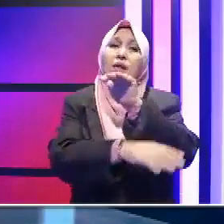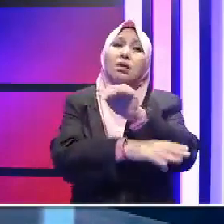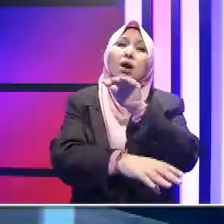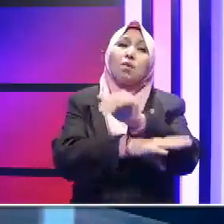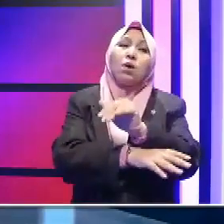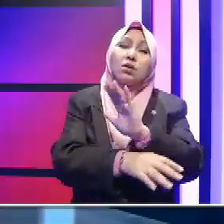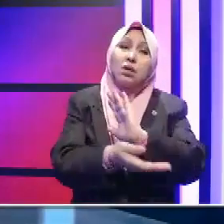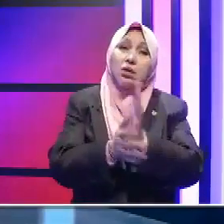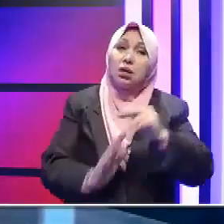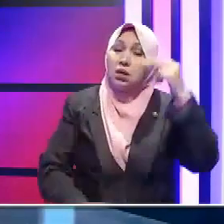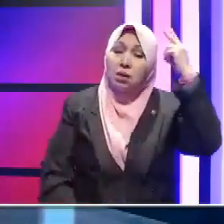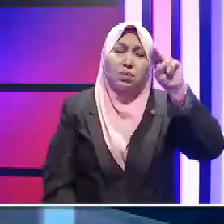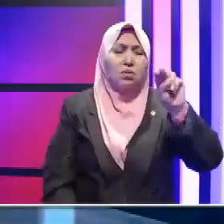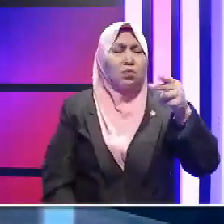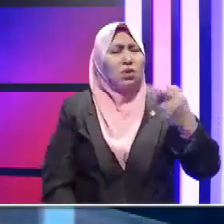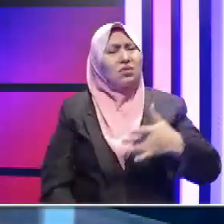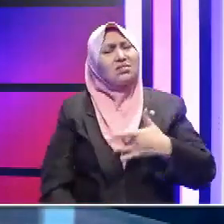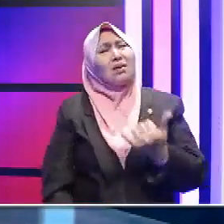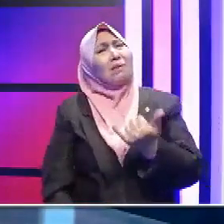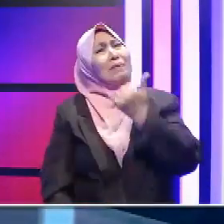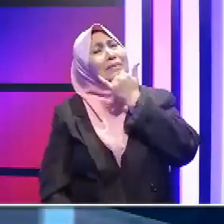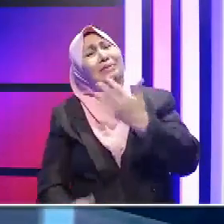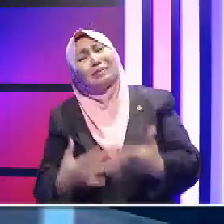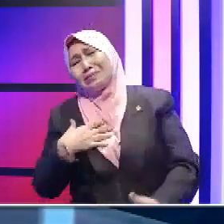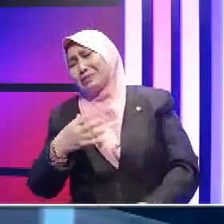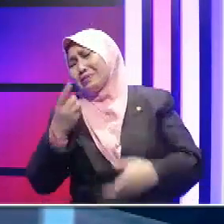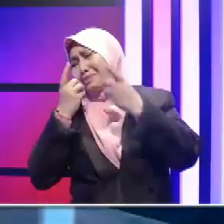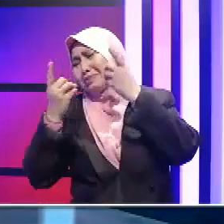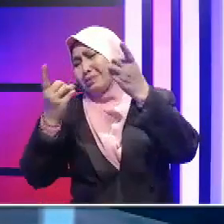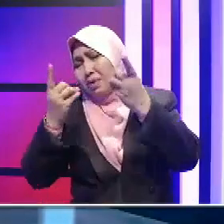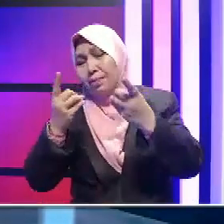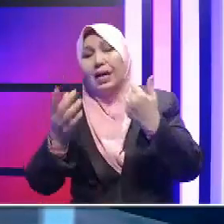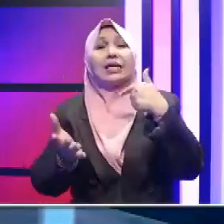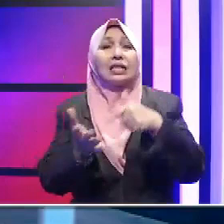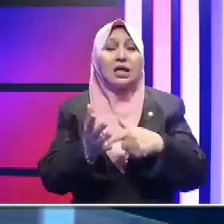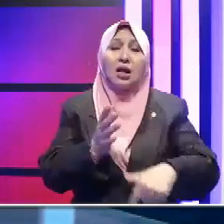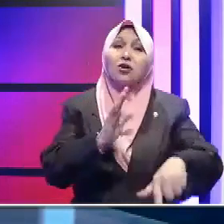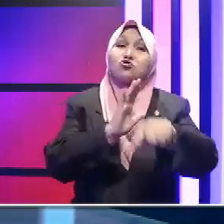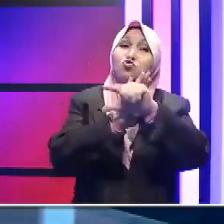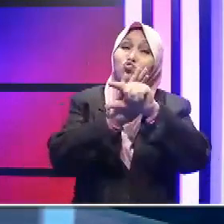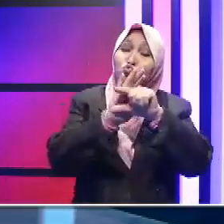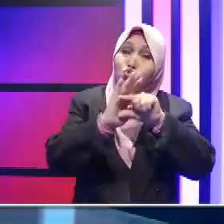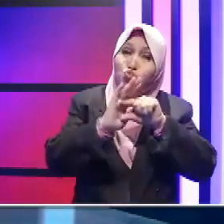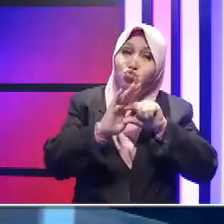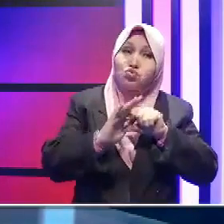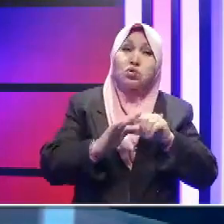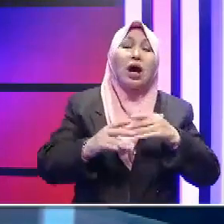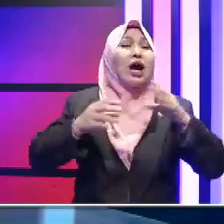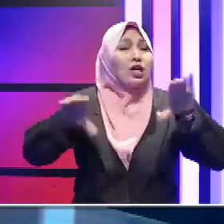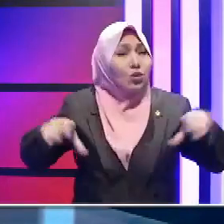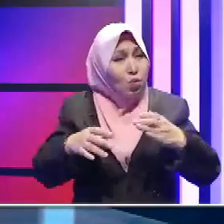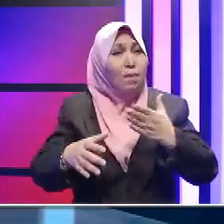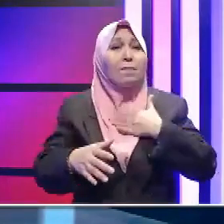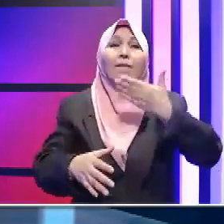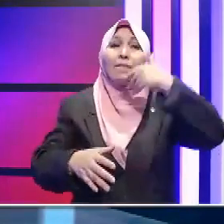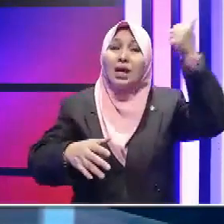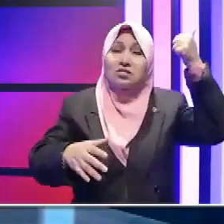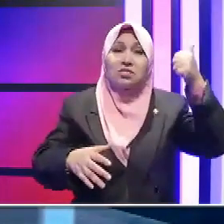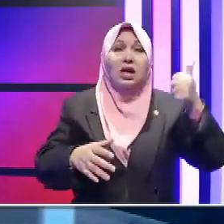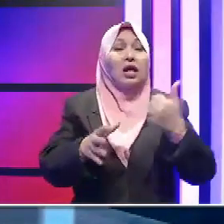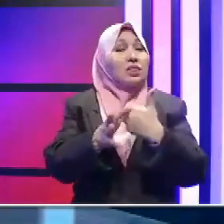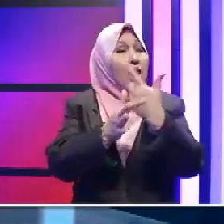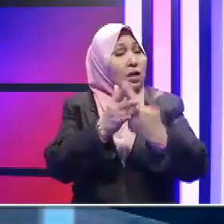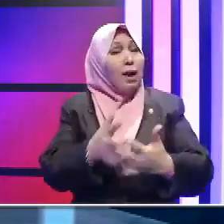sub agenda rasa bersalah Dan inilah surah yang merekam kandoa Baginda and doing my best dan antar my